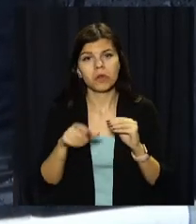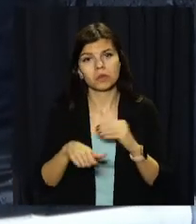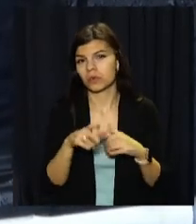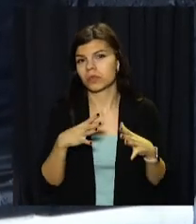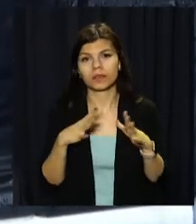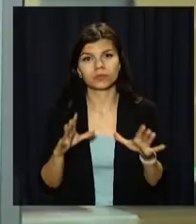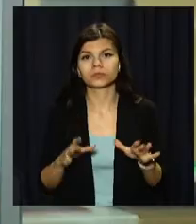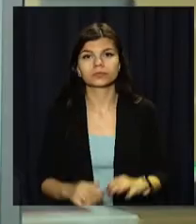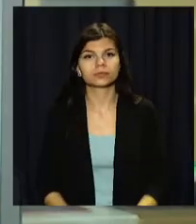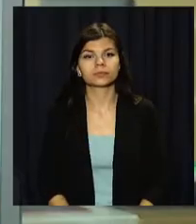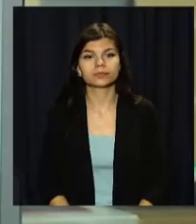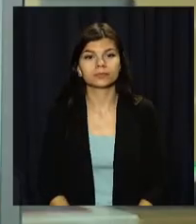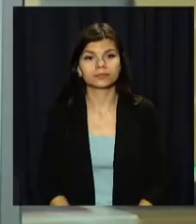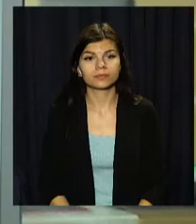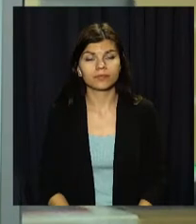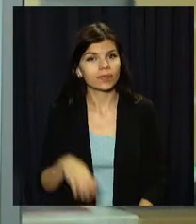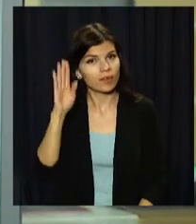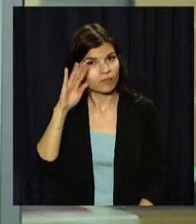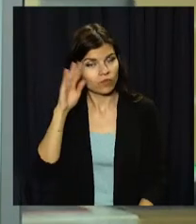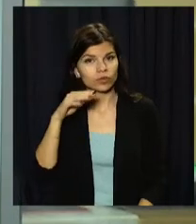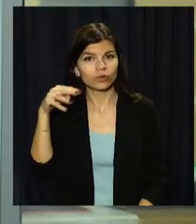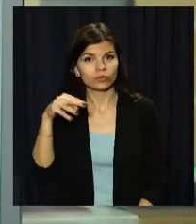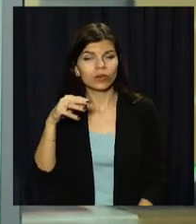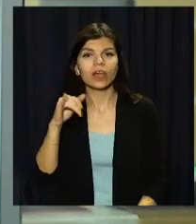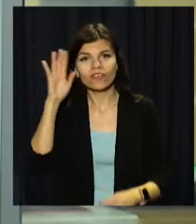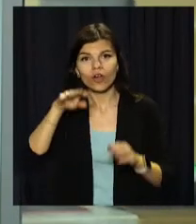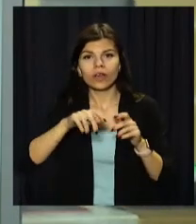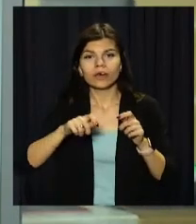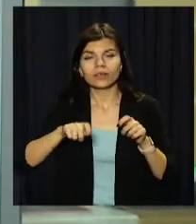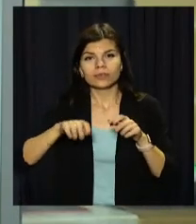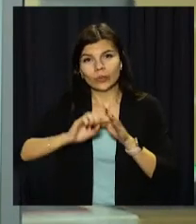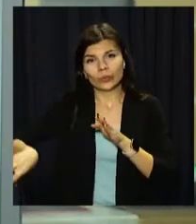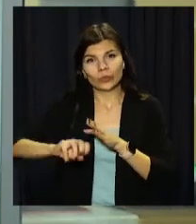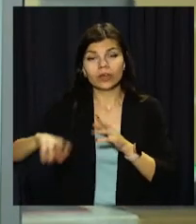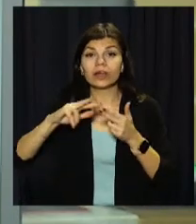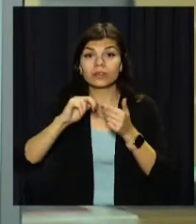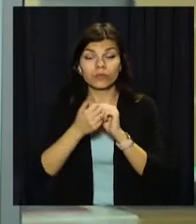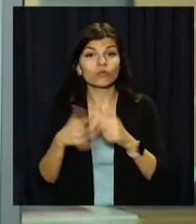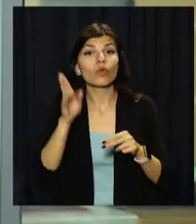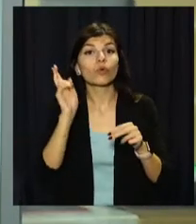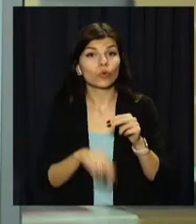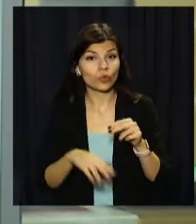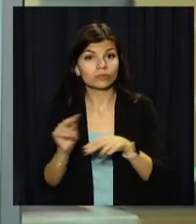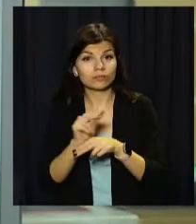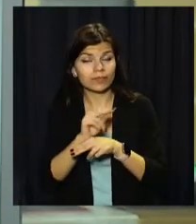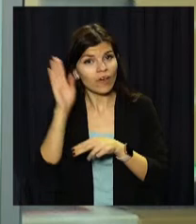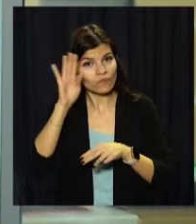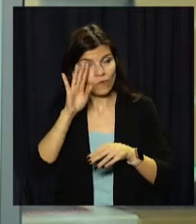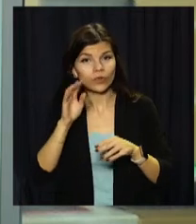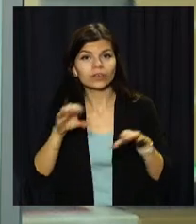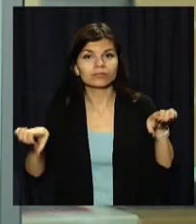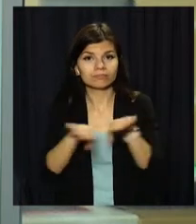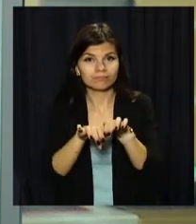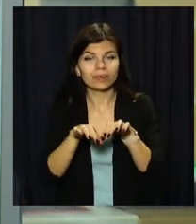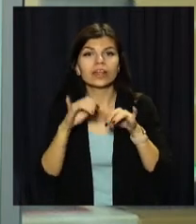было. Вода без перебоїв та водовідведення без проблем. У Кам'янському завершили реконструкцію мережі водопостачання для